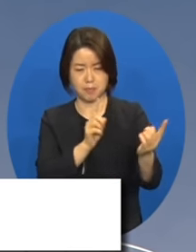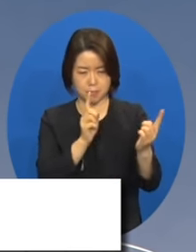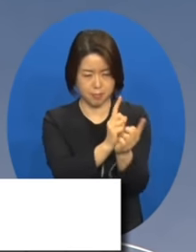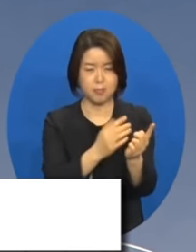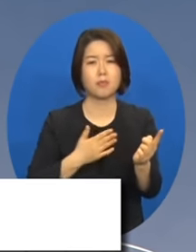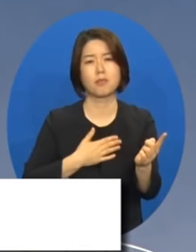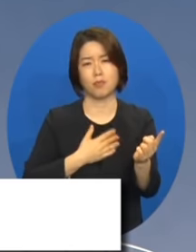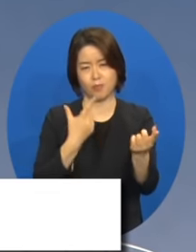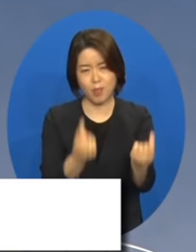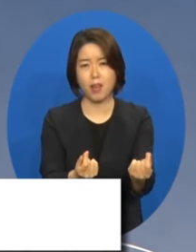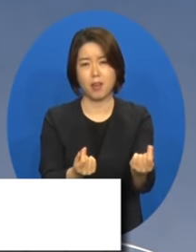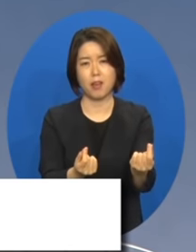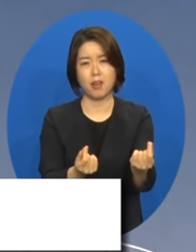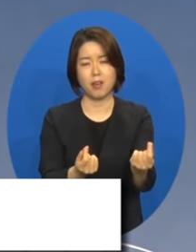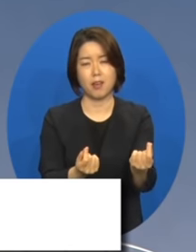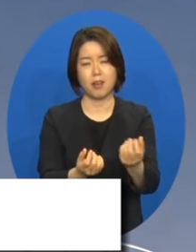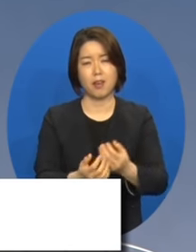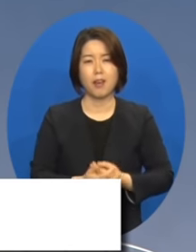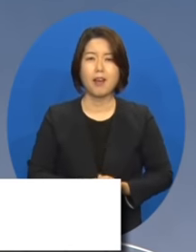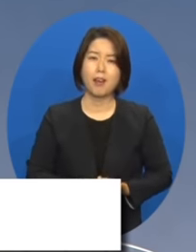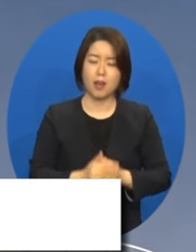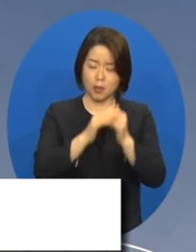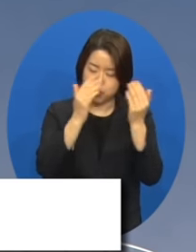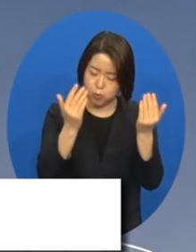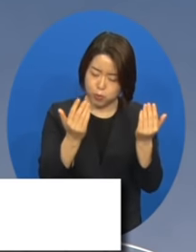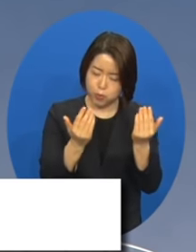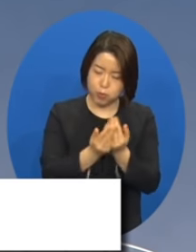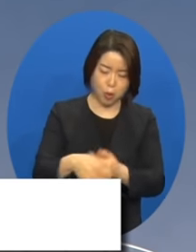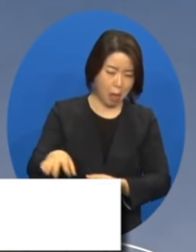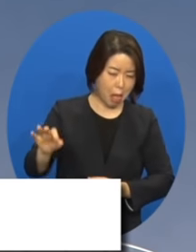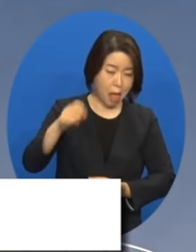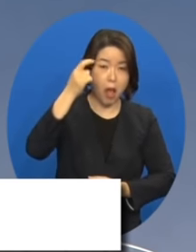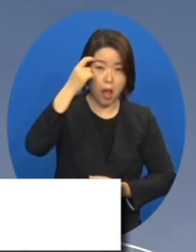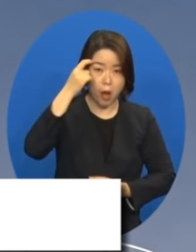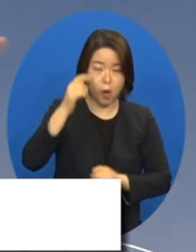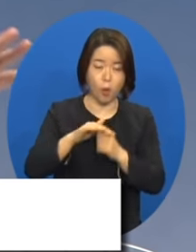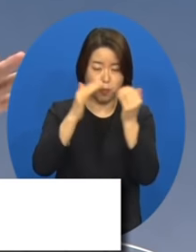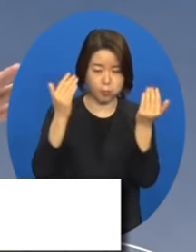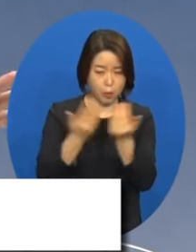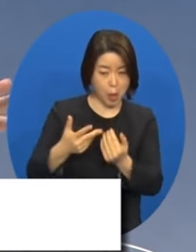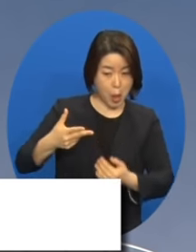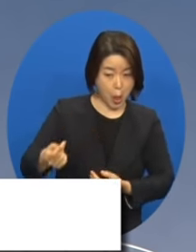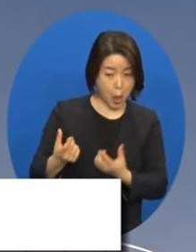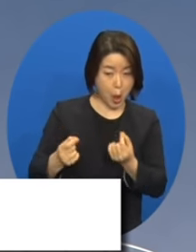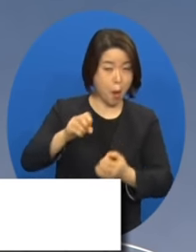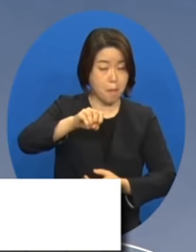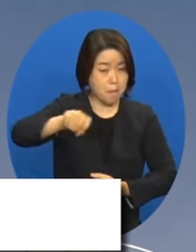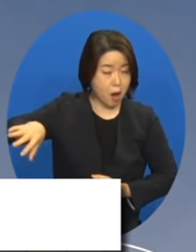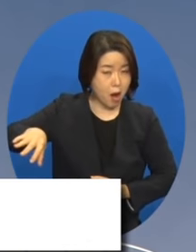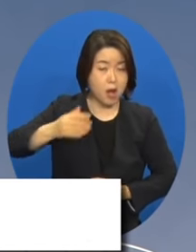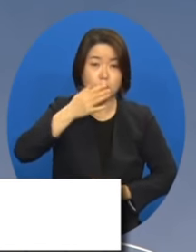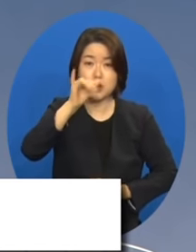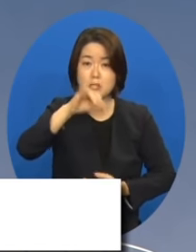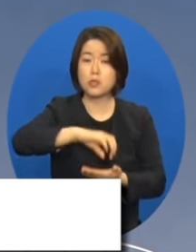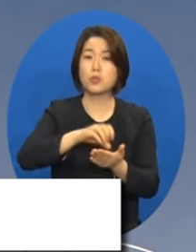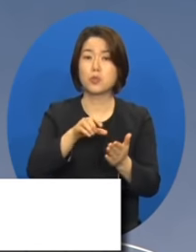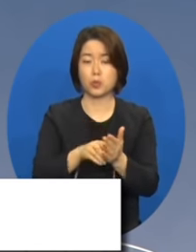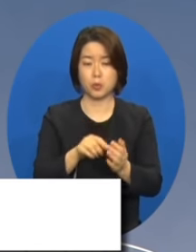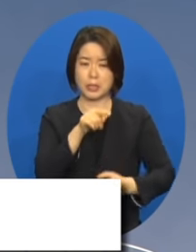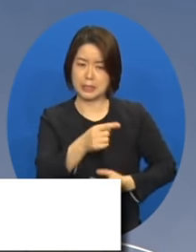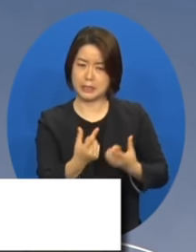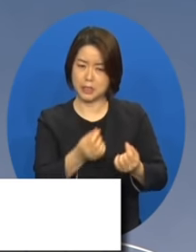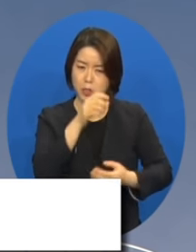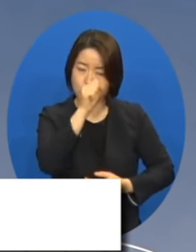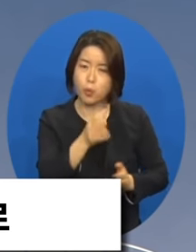싶다 모든 것이 다 해로 여기고 모든 것을 다 배설물 처럼 버릴 수 있을 정도로 그렇게 좋은